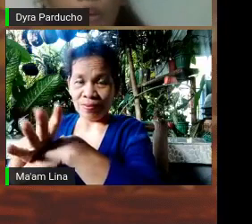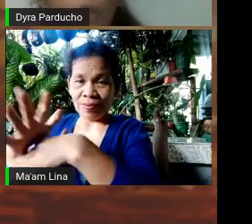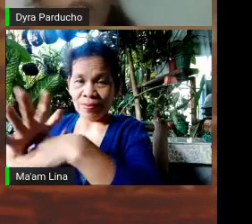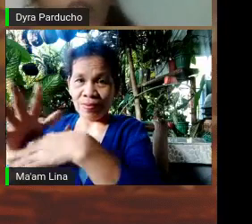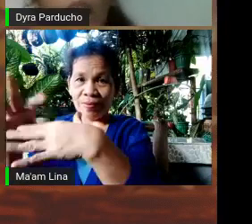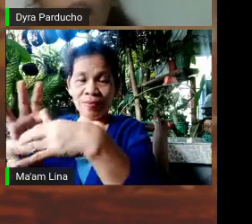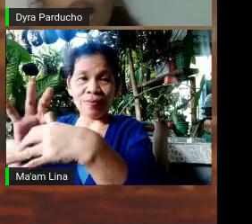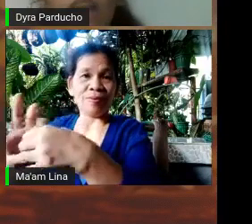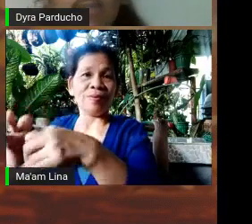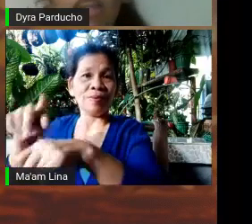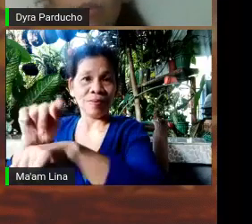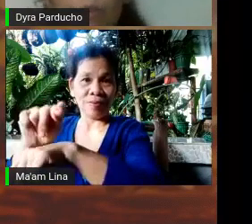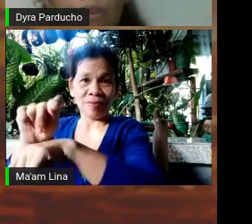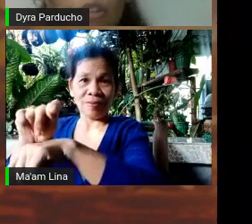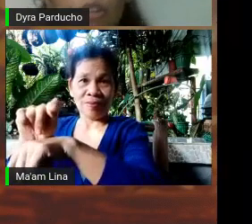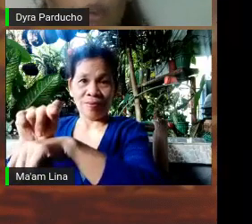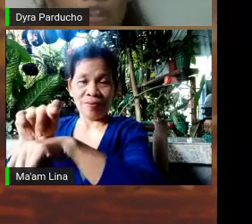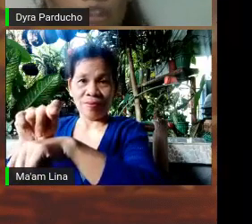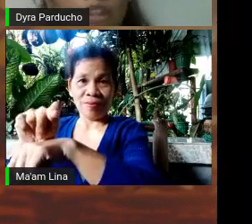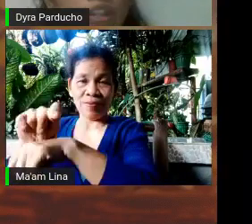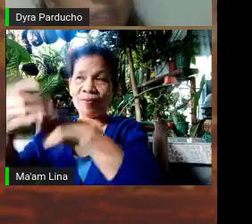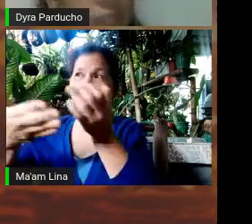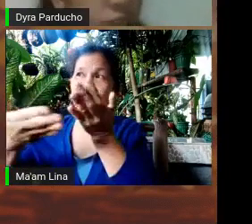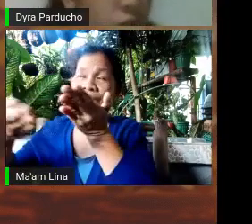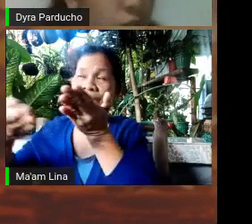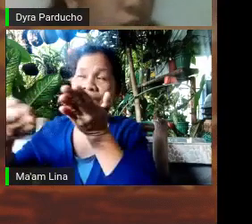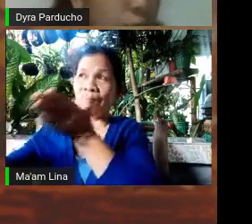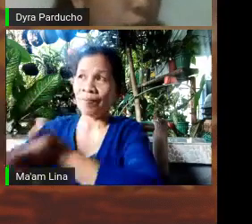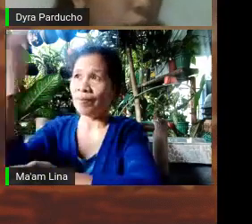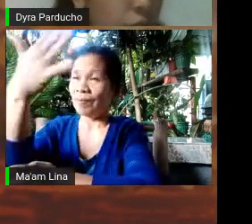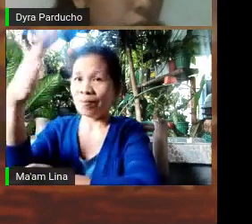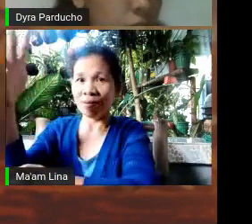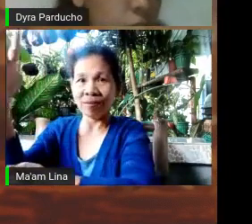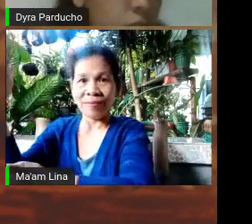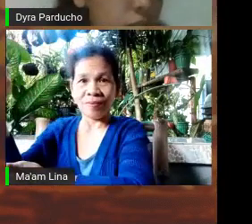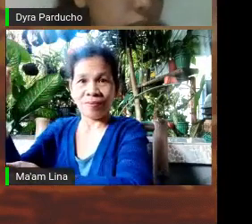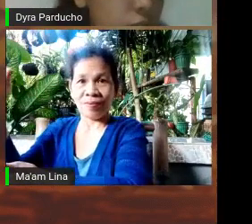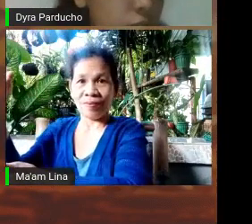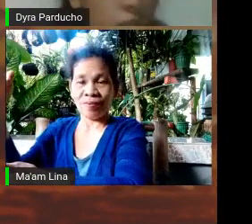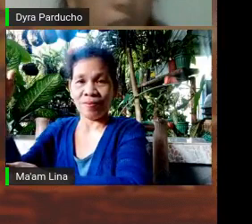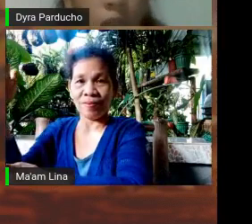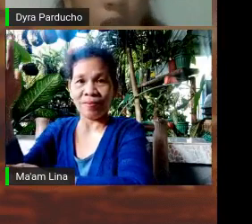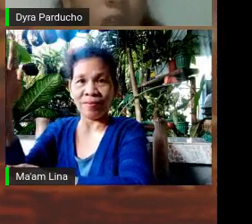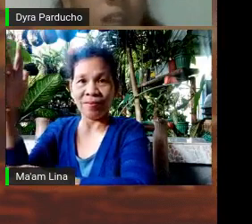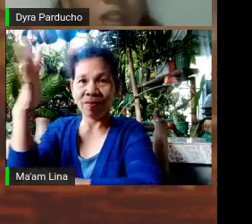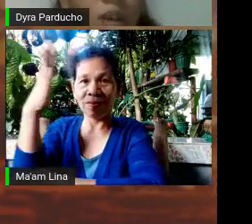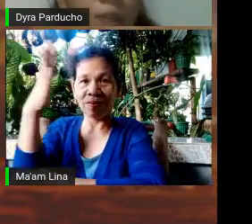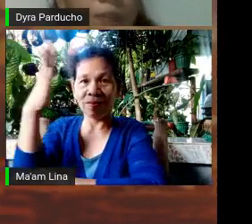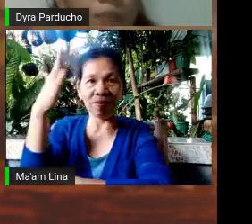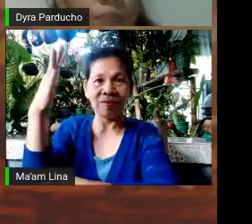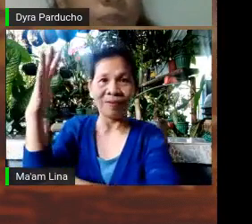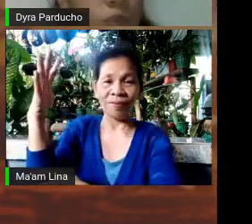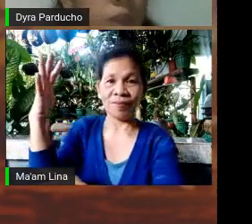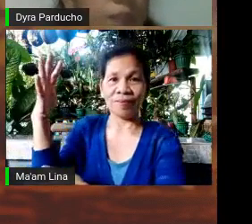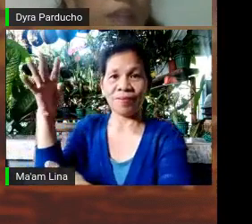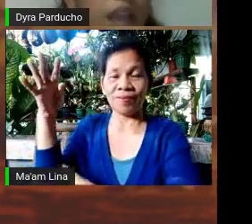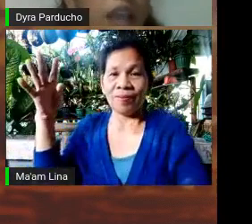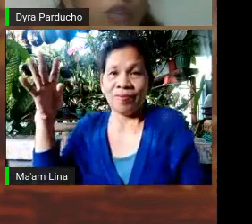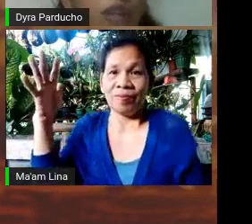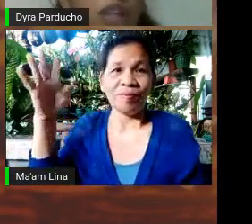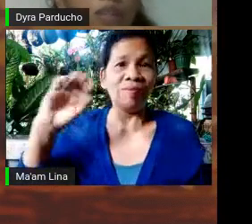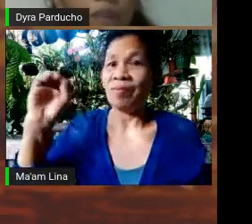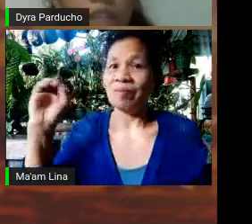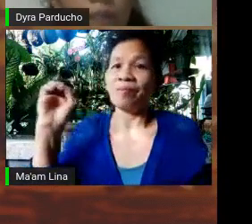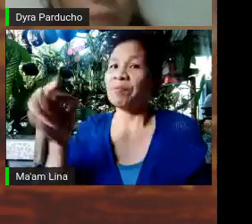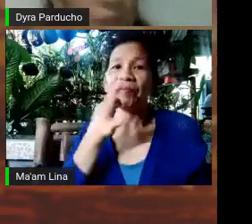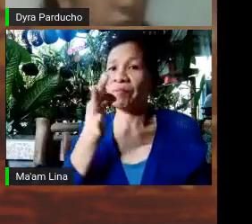tabernakulo. At dadalhin po dun sa wilderness, doon po ay wala siyang pagkain,